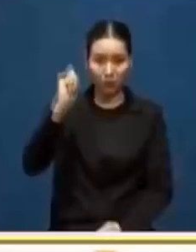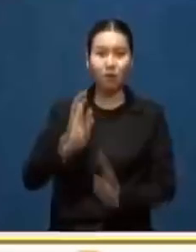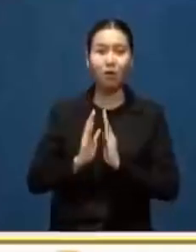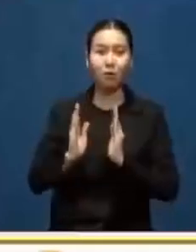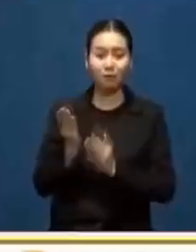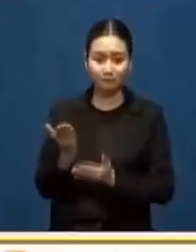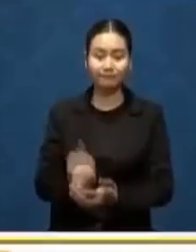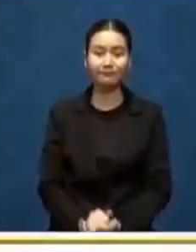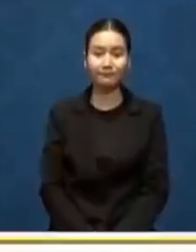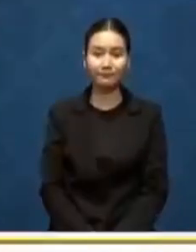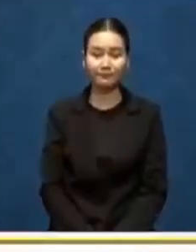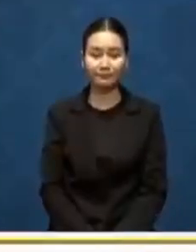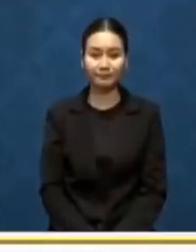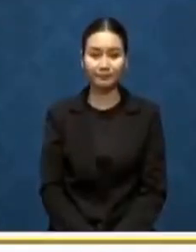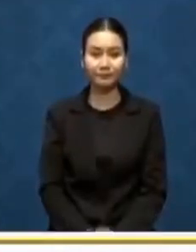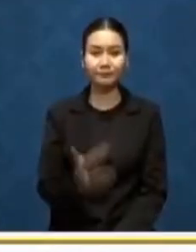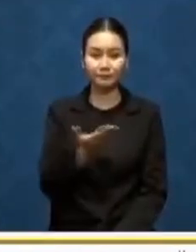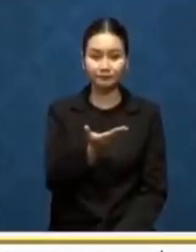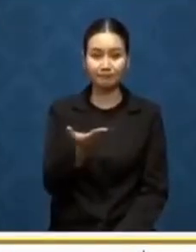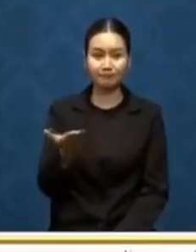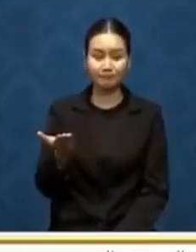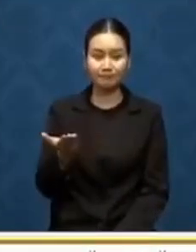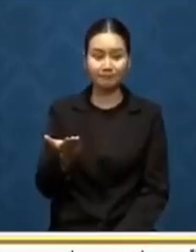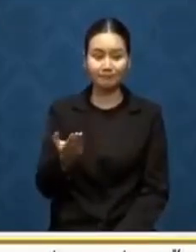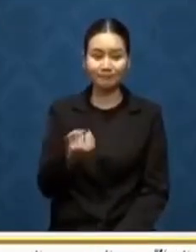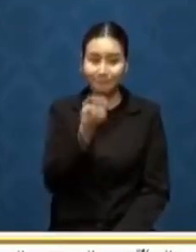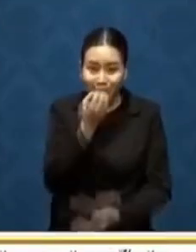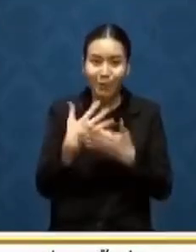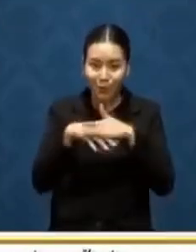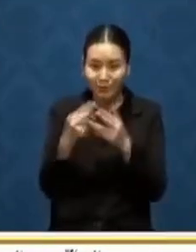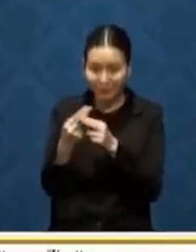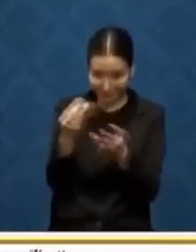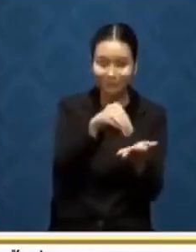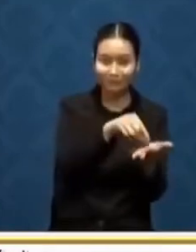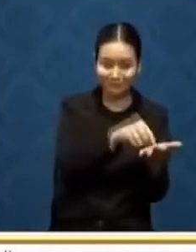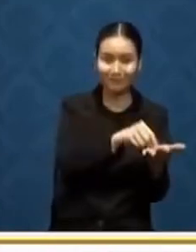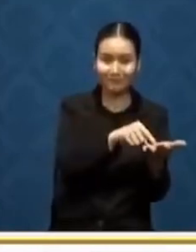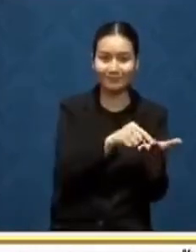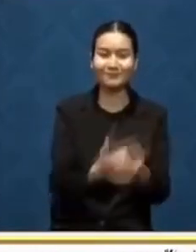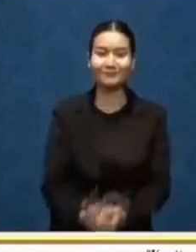ก็ท่านใดอยากทานกับผมก็เข้าชื่อได้นะครับ